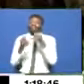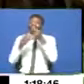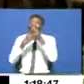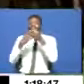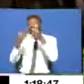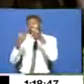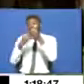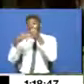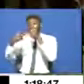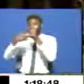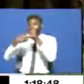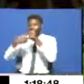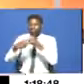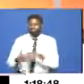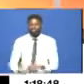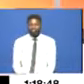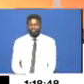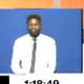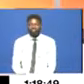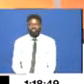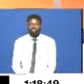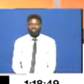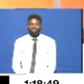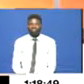For Lunchtime News, I'm Sarafina Robbie.